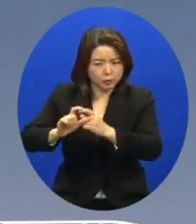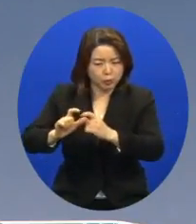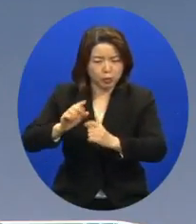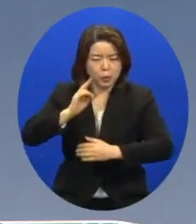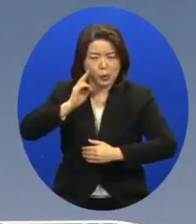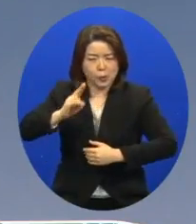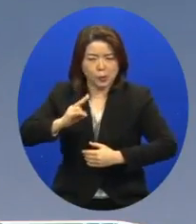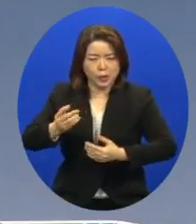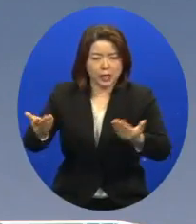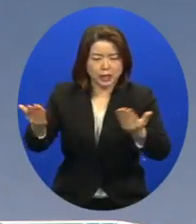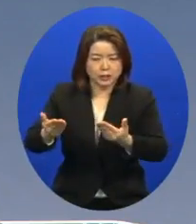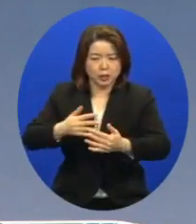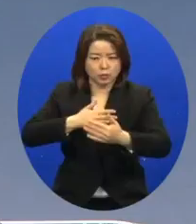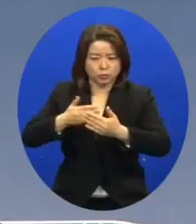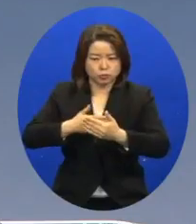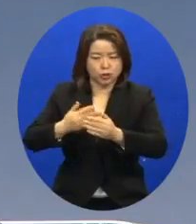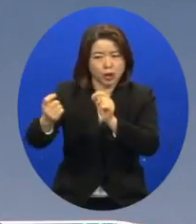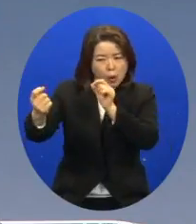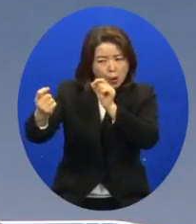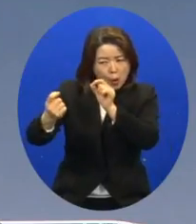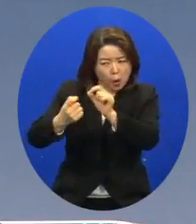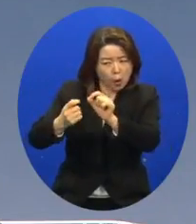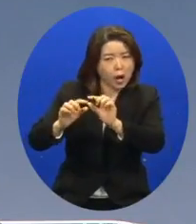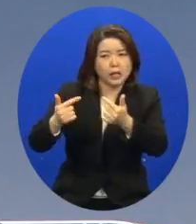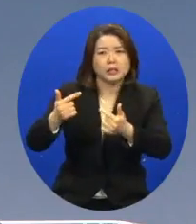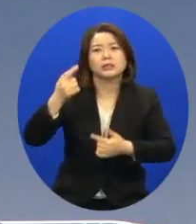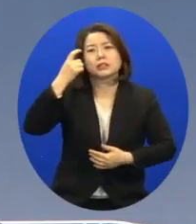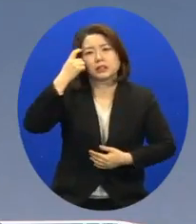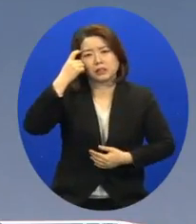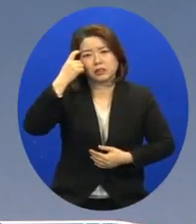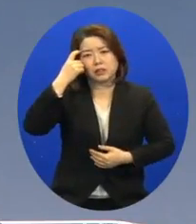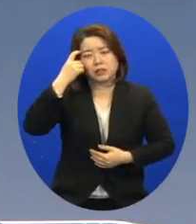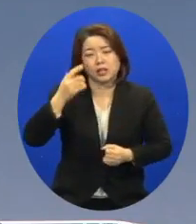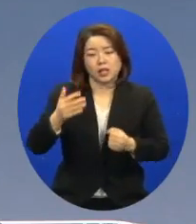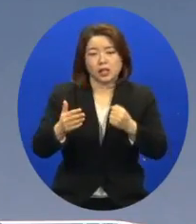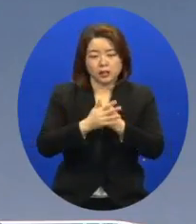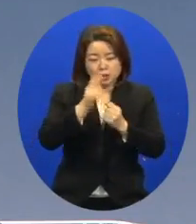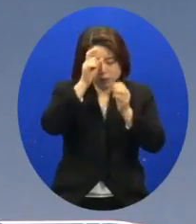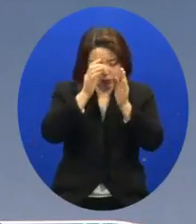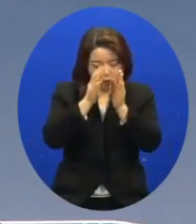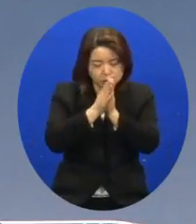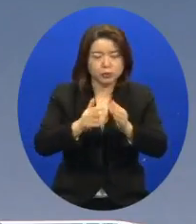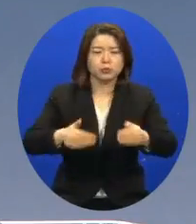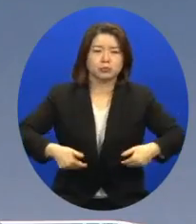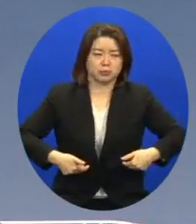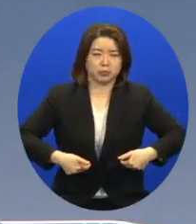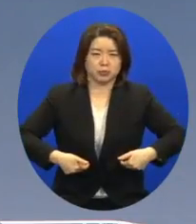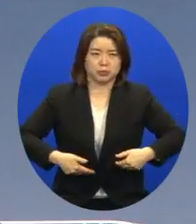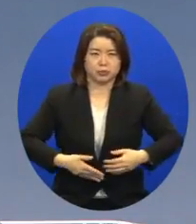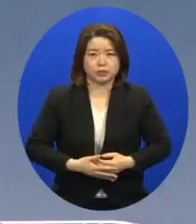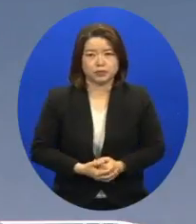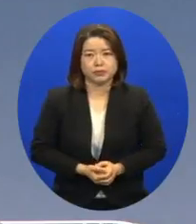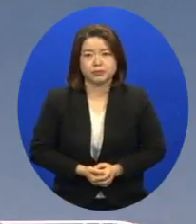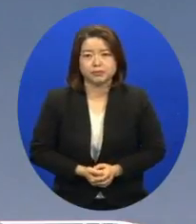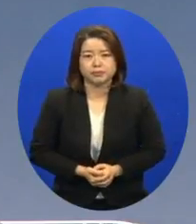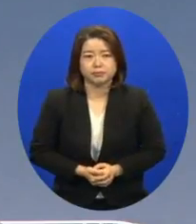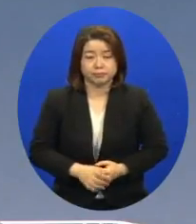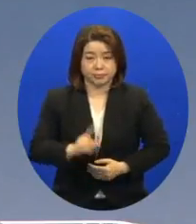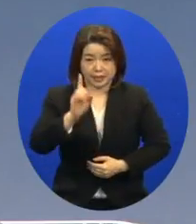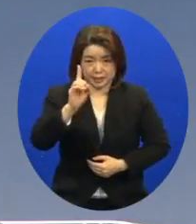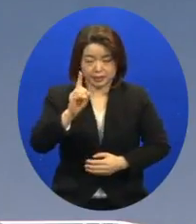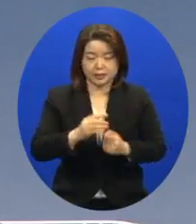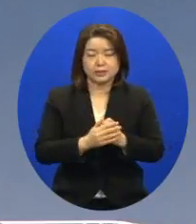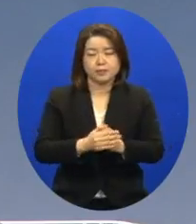다가오고 있는 것은 아닐까 하는 것입니다 그래서 기도해야 하는 겁니다 한가지